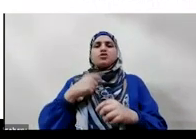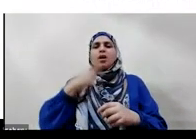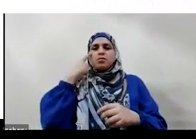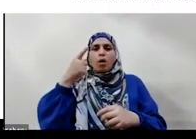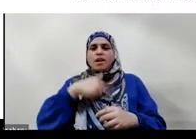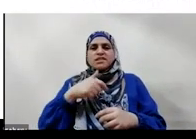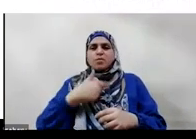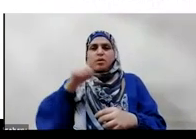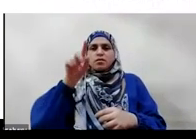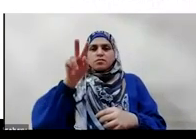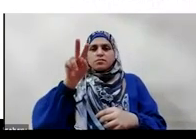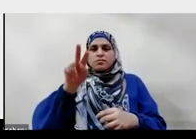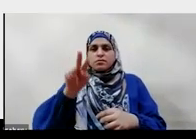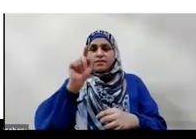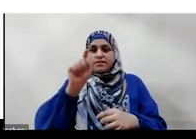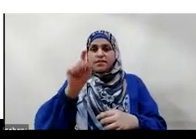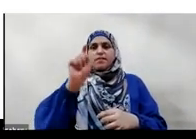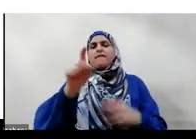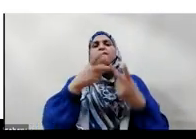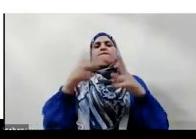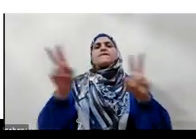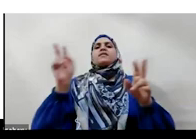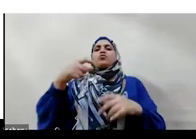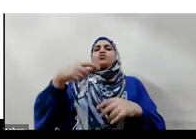الـ Islamic Studies.